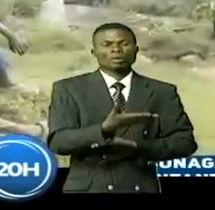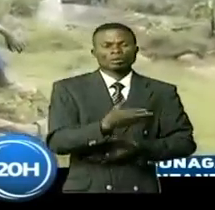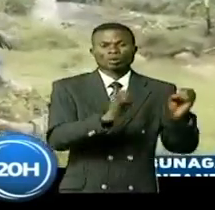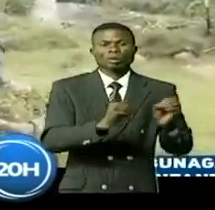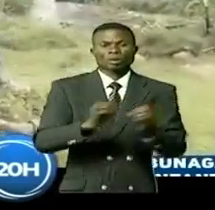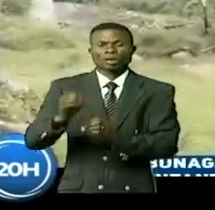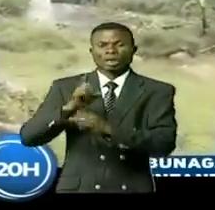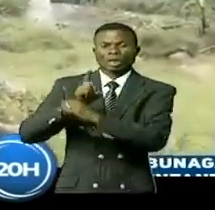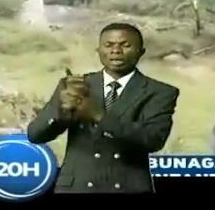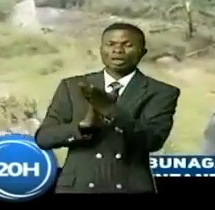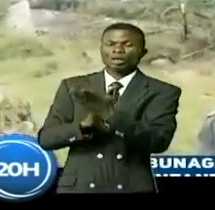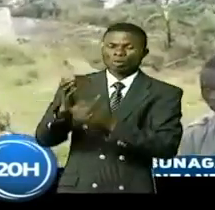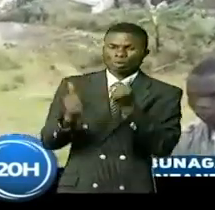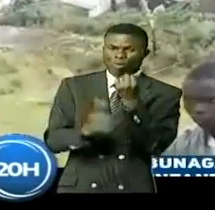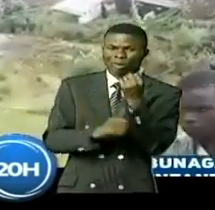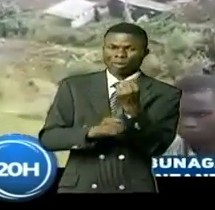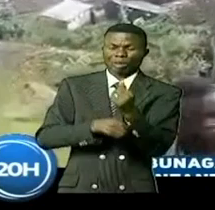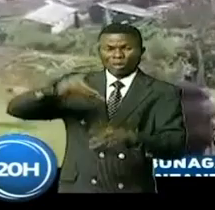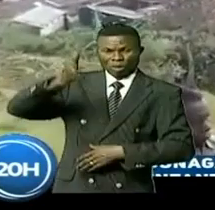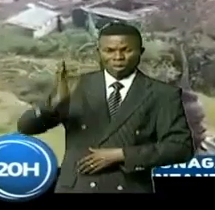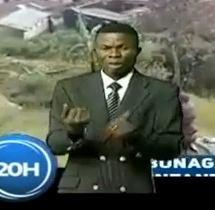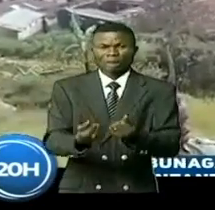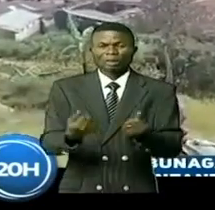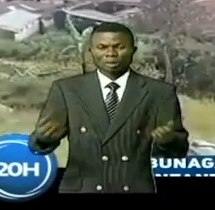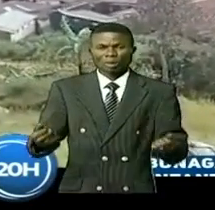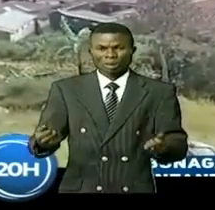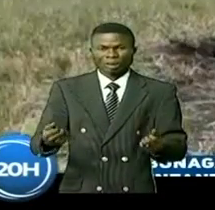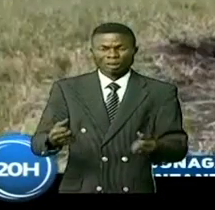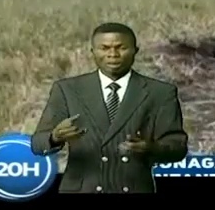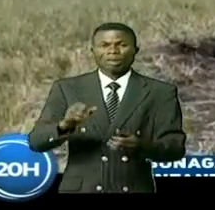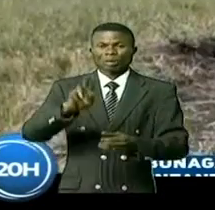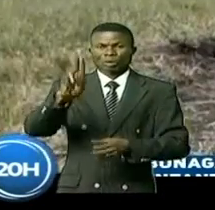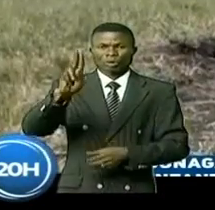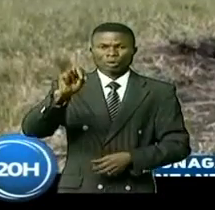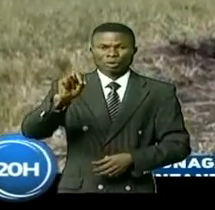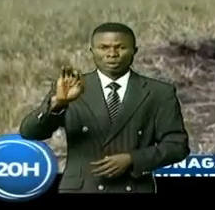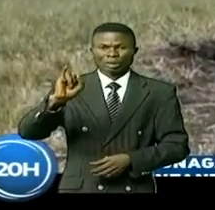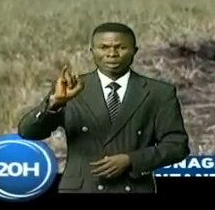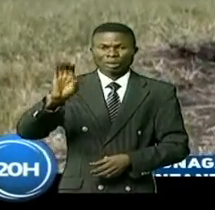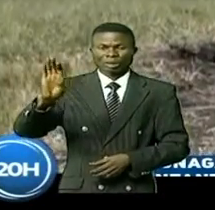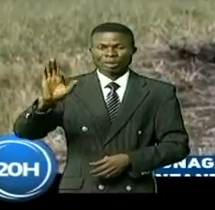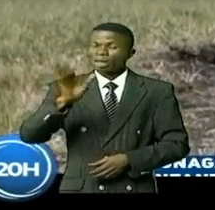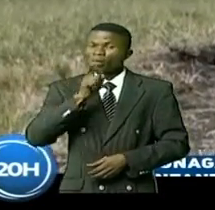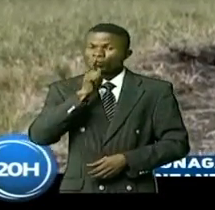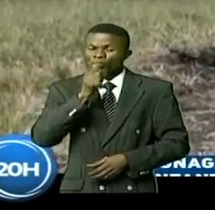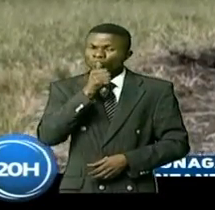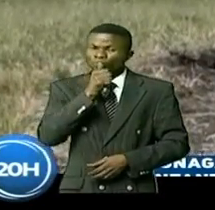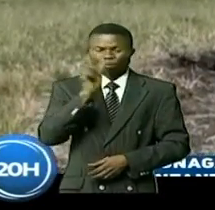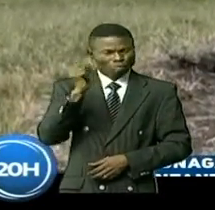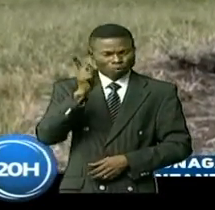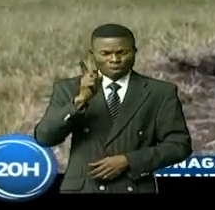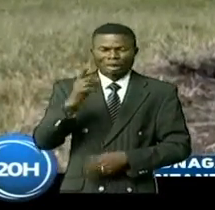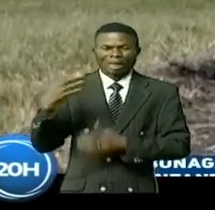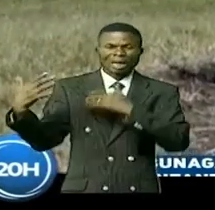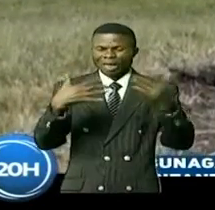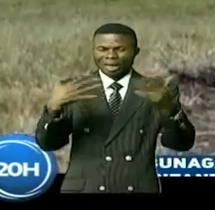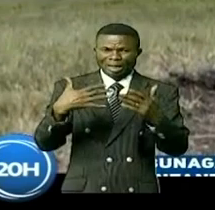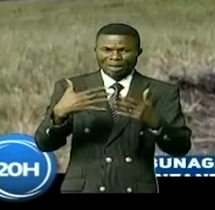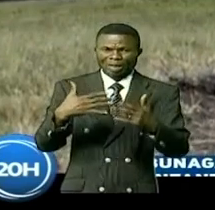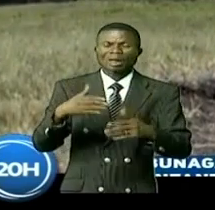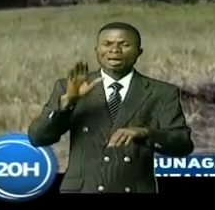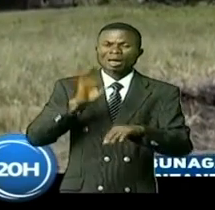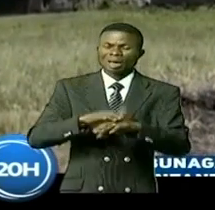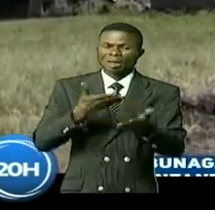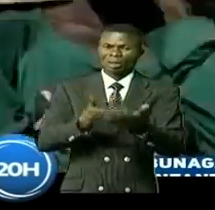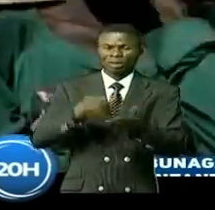organisations de défense des droits de l'homme, spécialement des enfants, l'UNICEF, ne doivent pas passer sous silence ces crimes de guerre exhibés avec fierté par